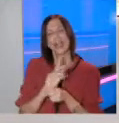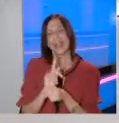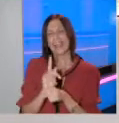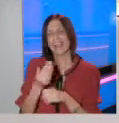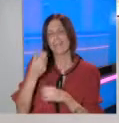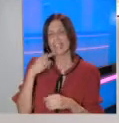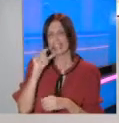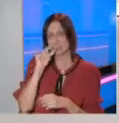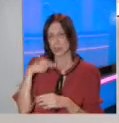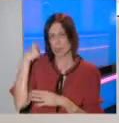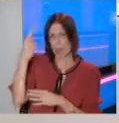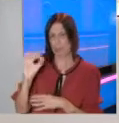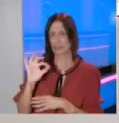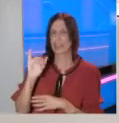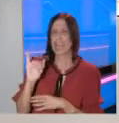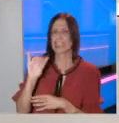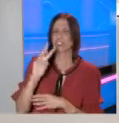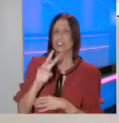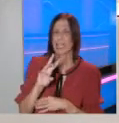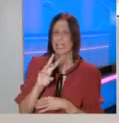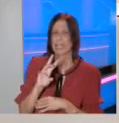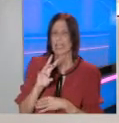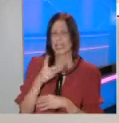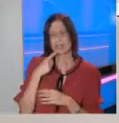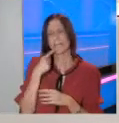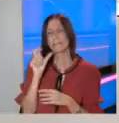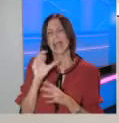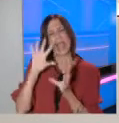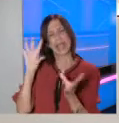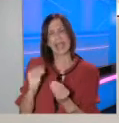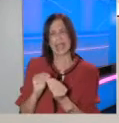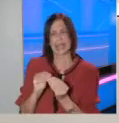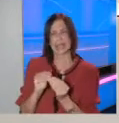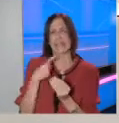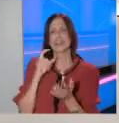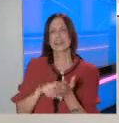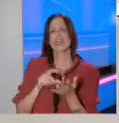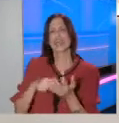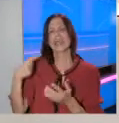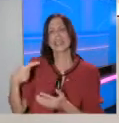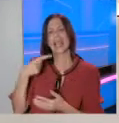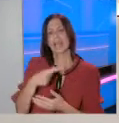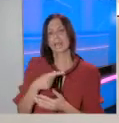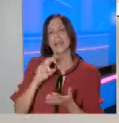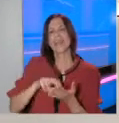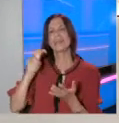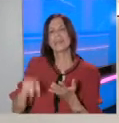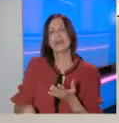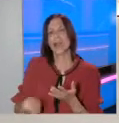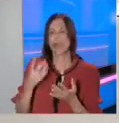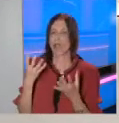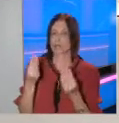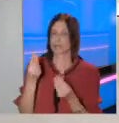לפני הציוץ הבא של יאיר שרקי, מילה כללית, אתם יודעים, הדרישה כלפי גילה גמליאל להתפטר מגיעה אחרי לא